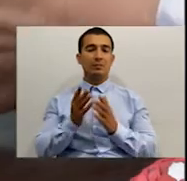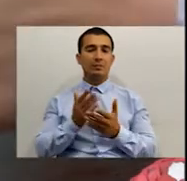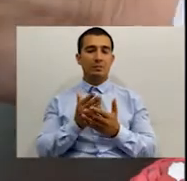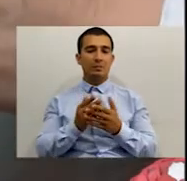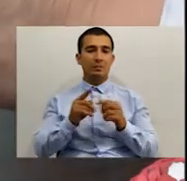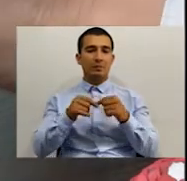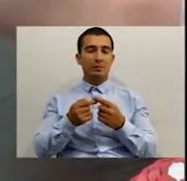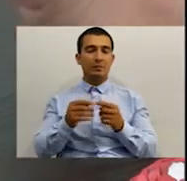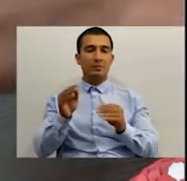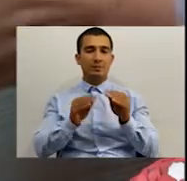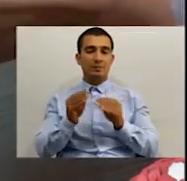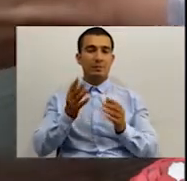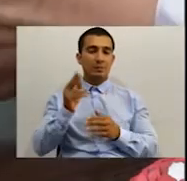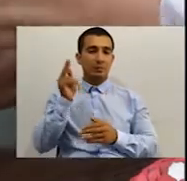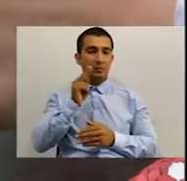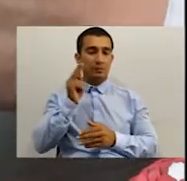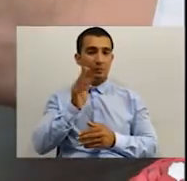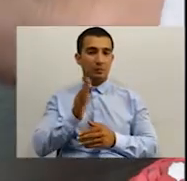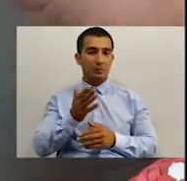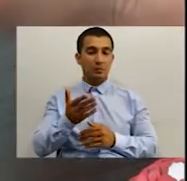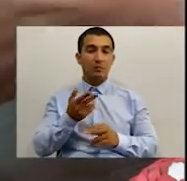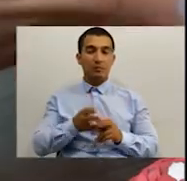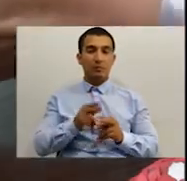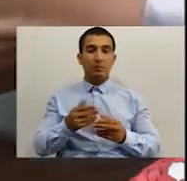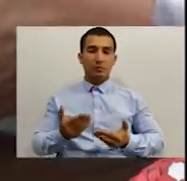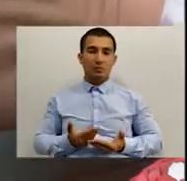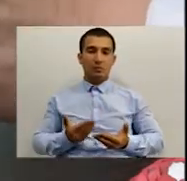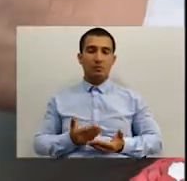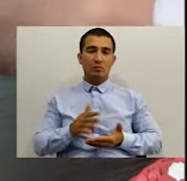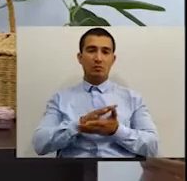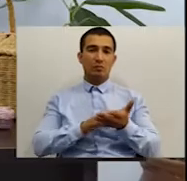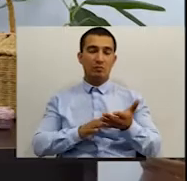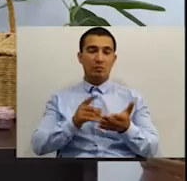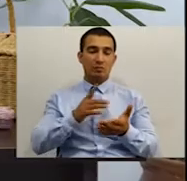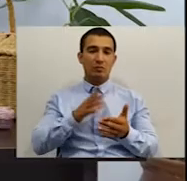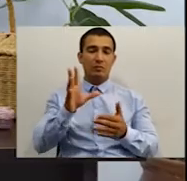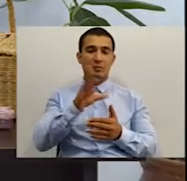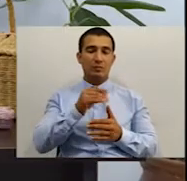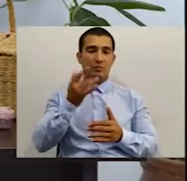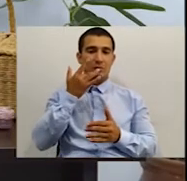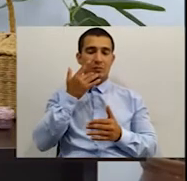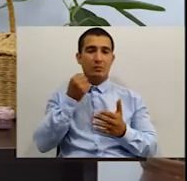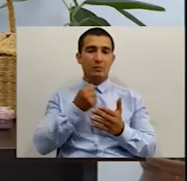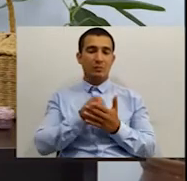Шорген сейлі бұттың үмірейліді, есіліді қоладыген нәрсі.